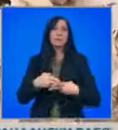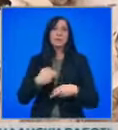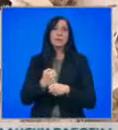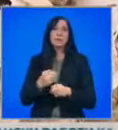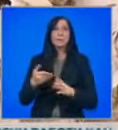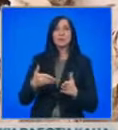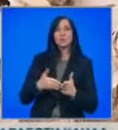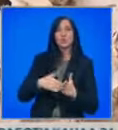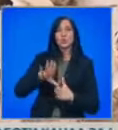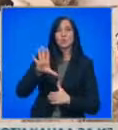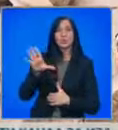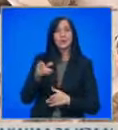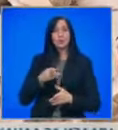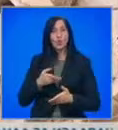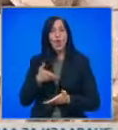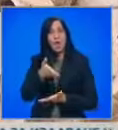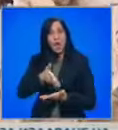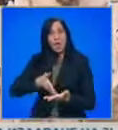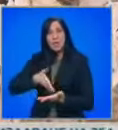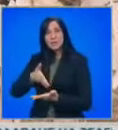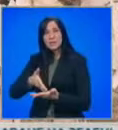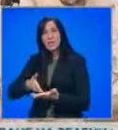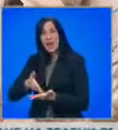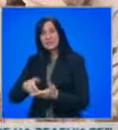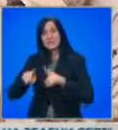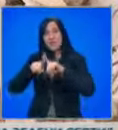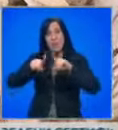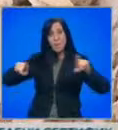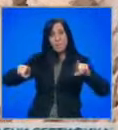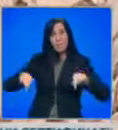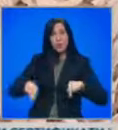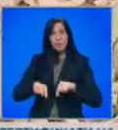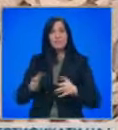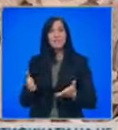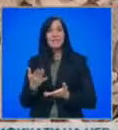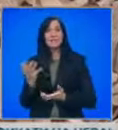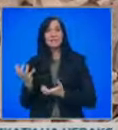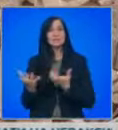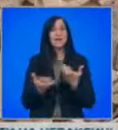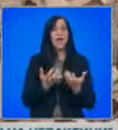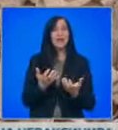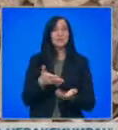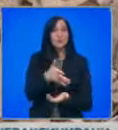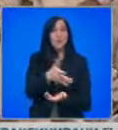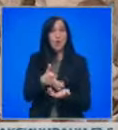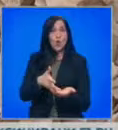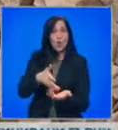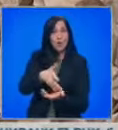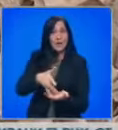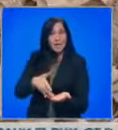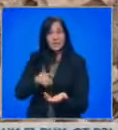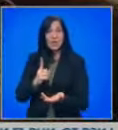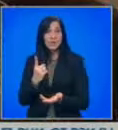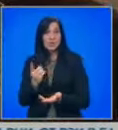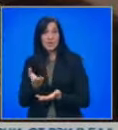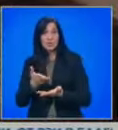Защото цялото изрезване на стоманените профили става с газоплавачно рязане, което единият компонент